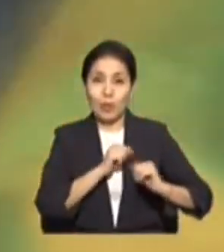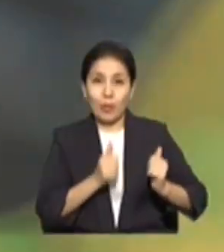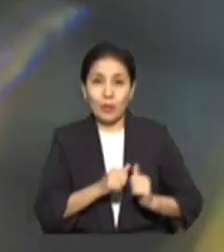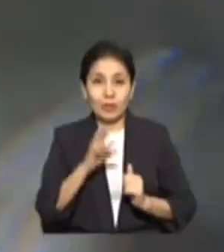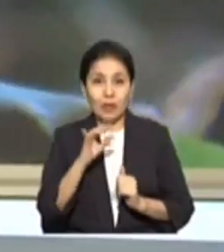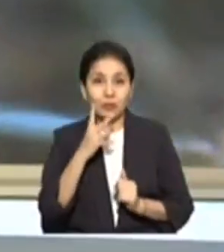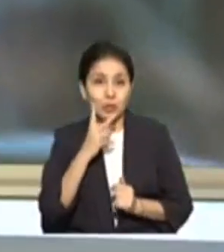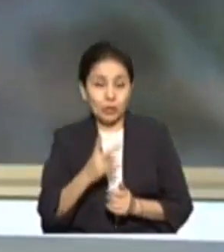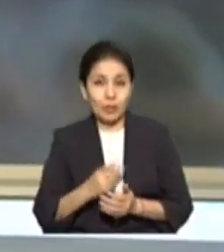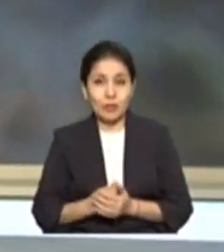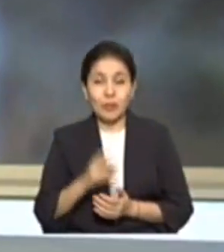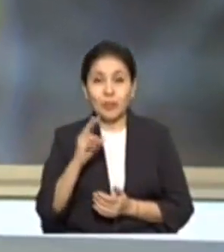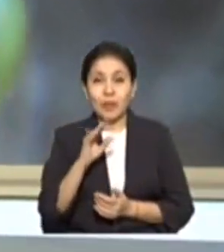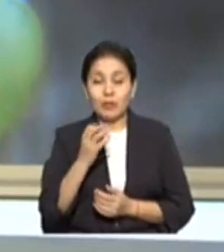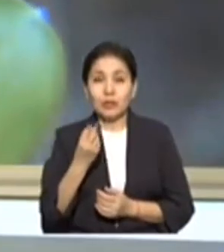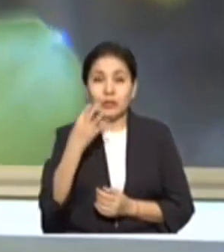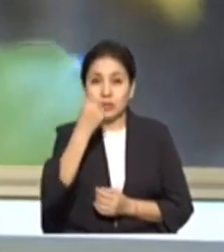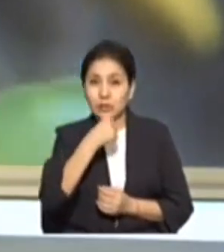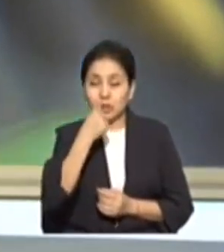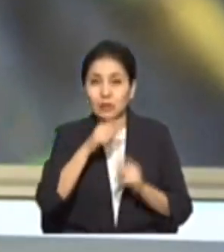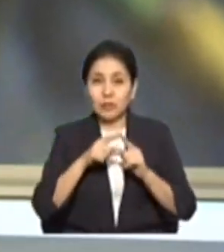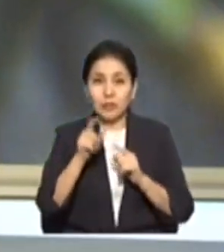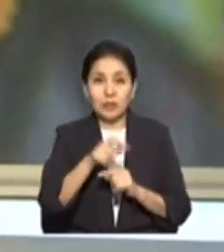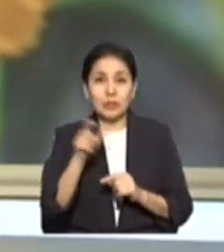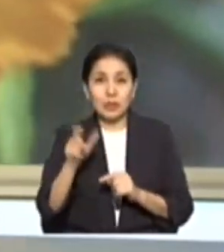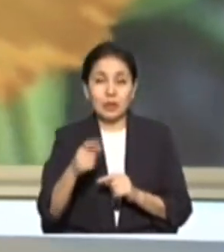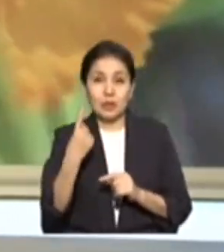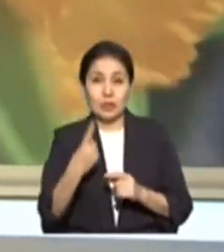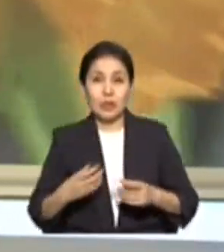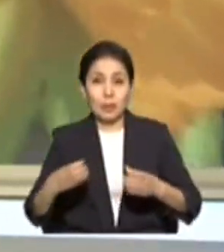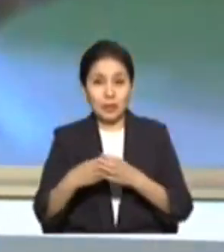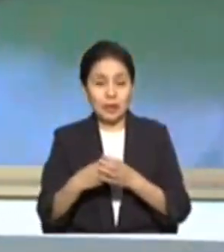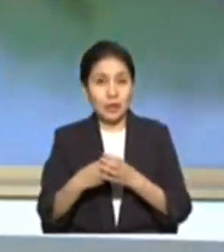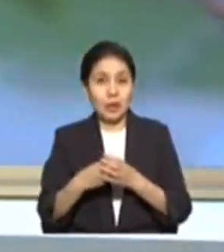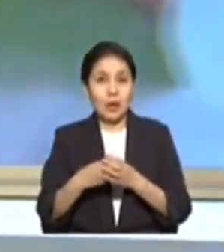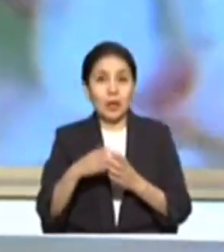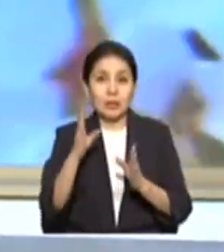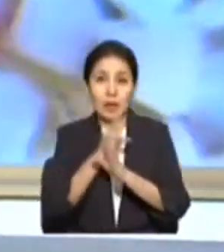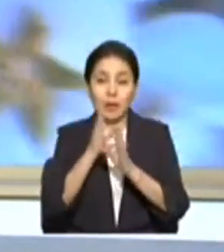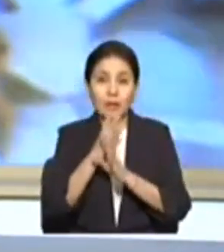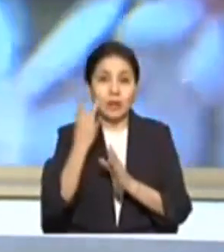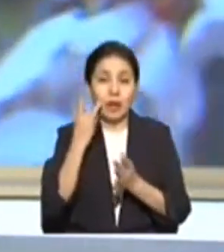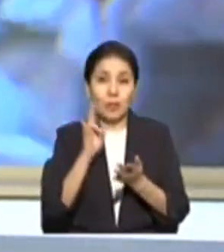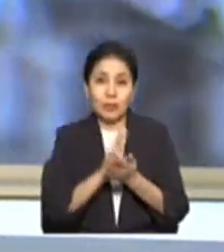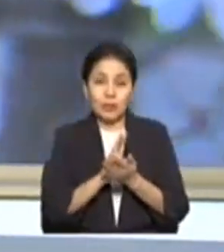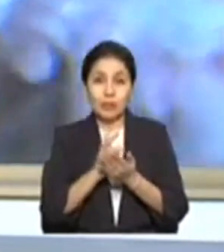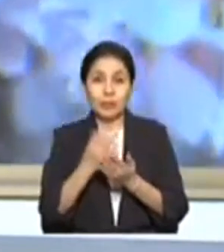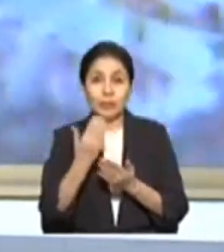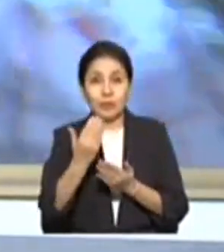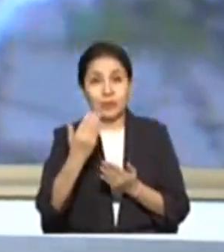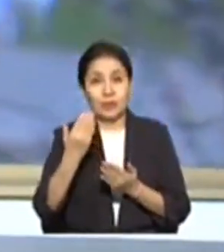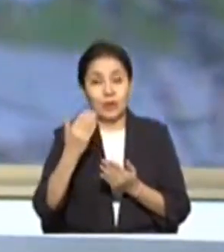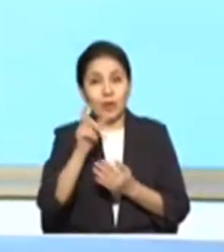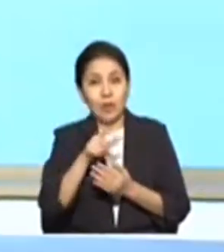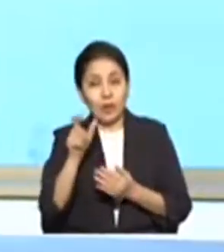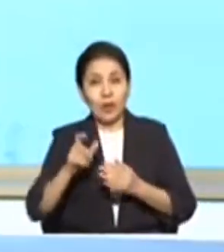Navruzda ko'ramiz. Navruz necha ming yillardan beri insoniyatni birdamlikka chorlaydi. Tabiatning abadiy muvozanati olam va